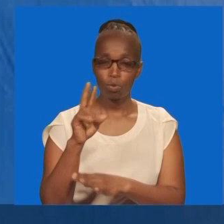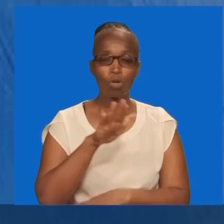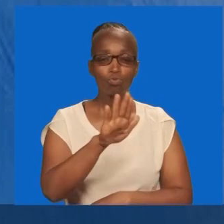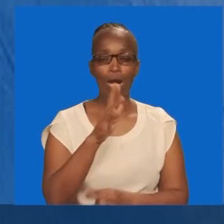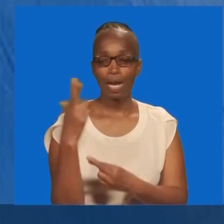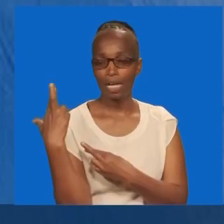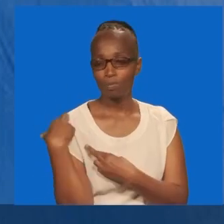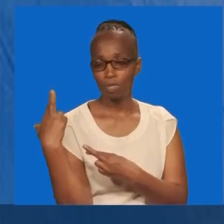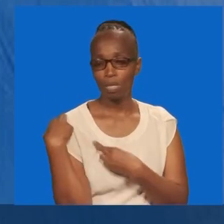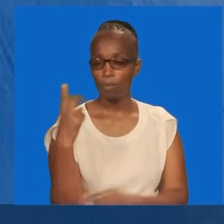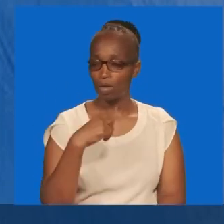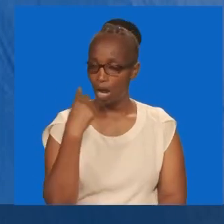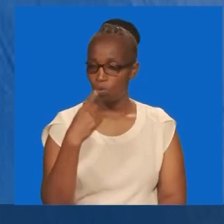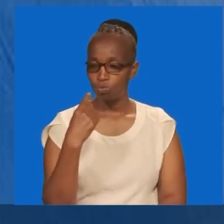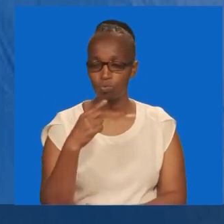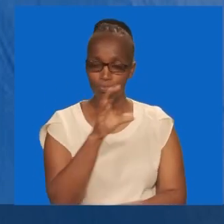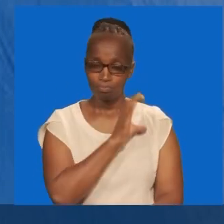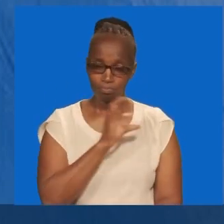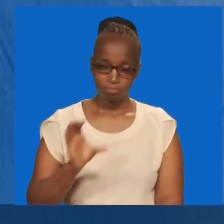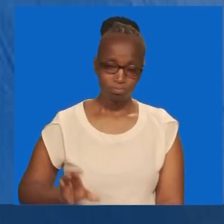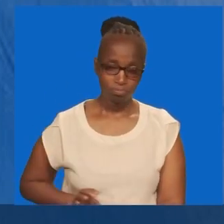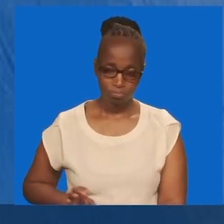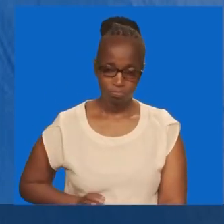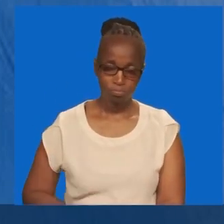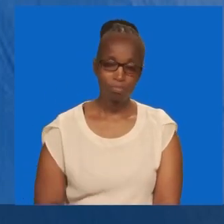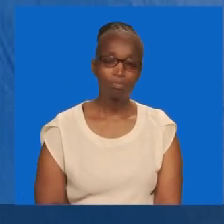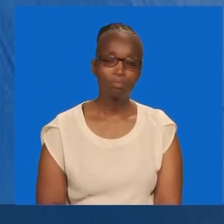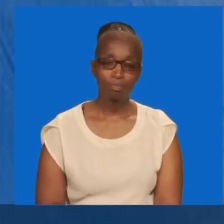jukumu langu la pili kama Mkristo.